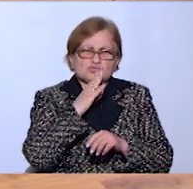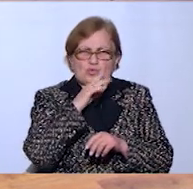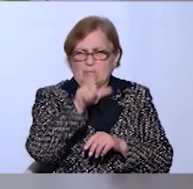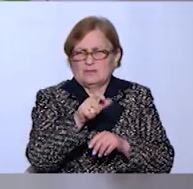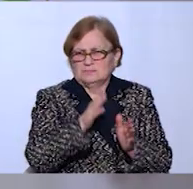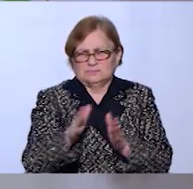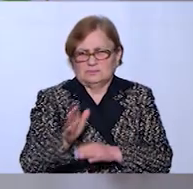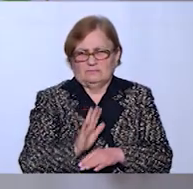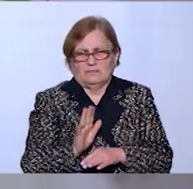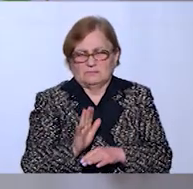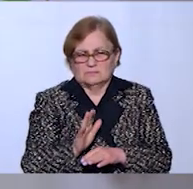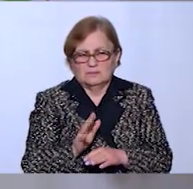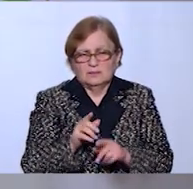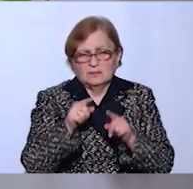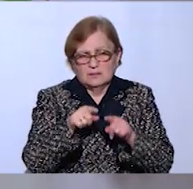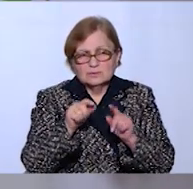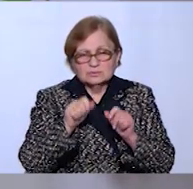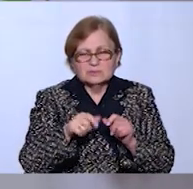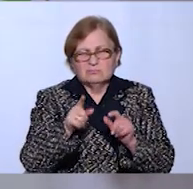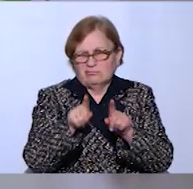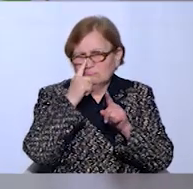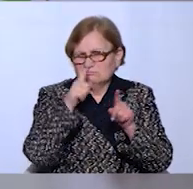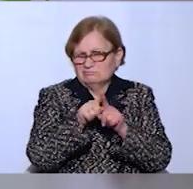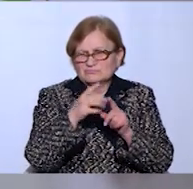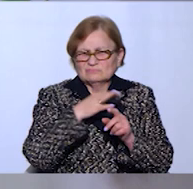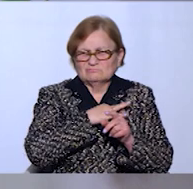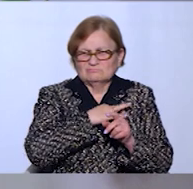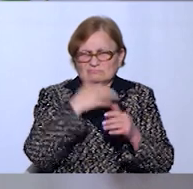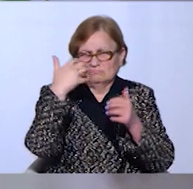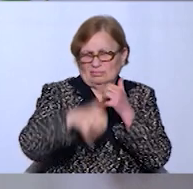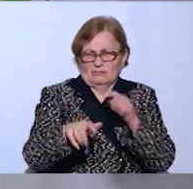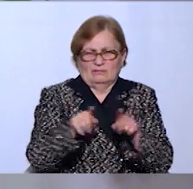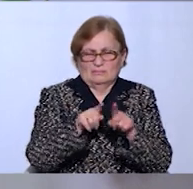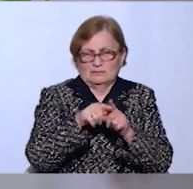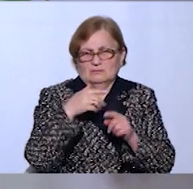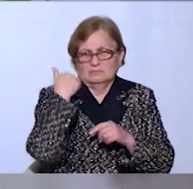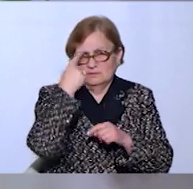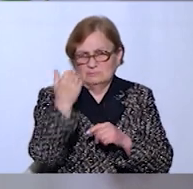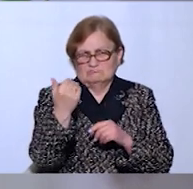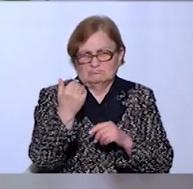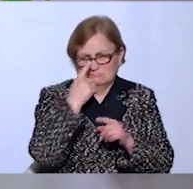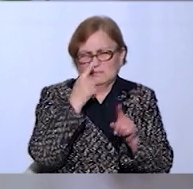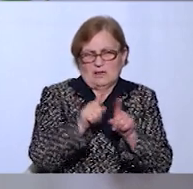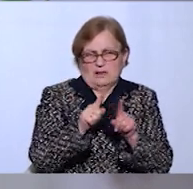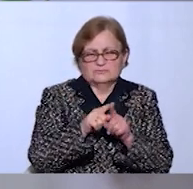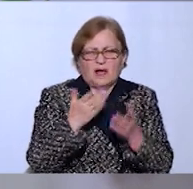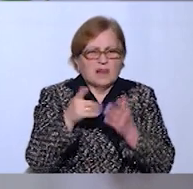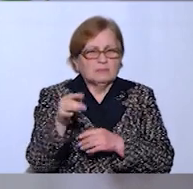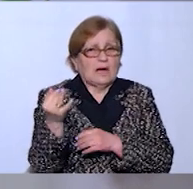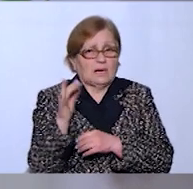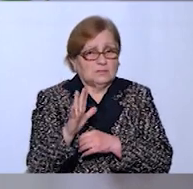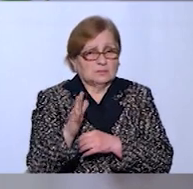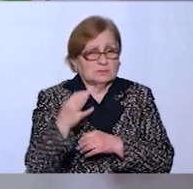შესაბამისად, პანდემიის პირობებში, თუ კი ოჯახები ახლა მეტნაკლებად არიან უფრო იზოლაციაში, რა შედეგი შეიძლება